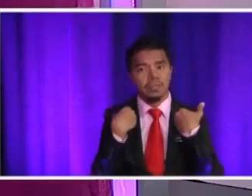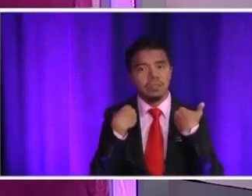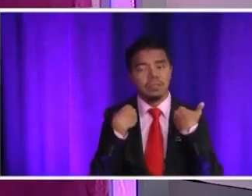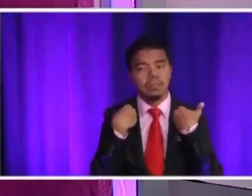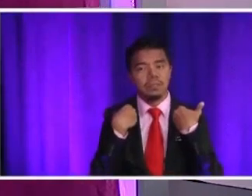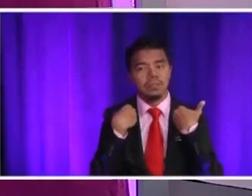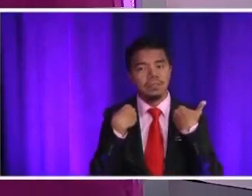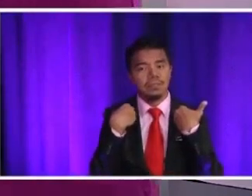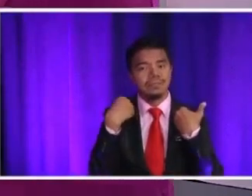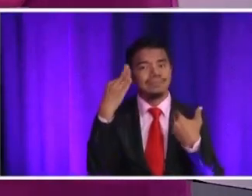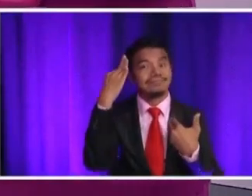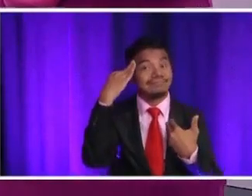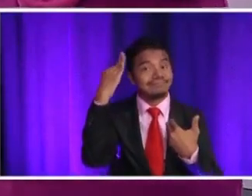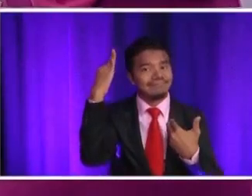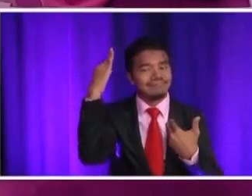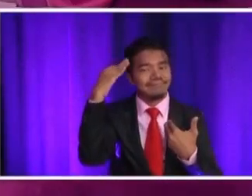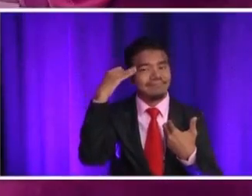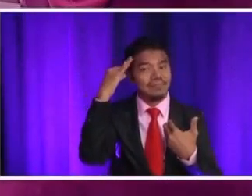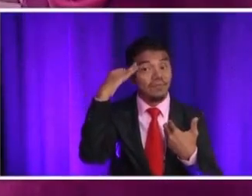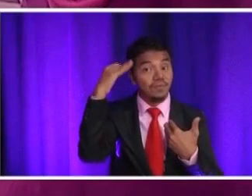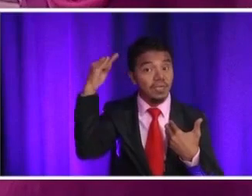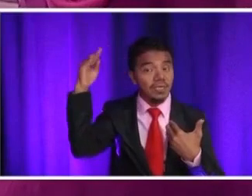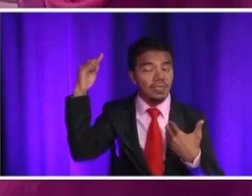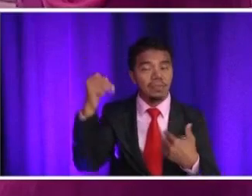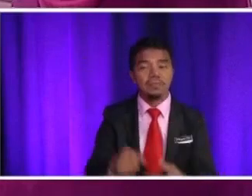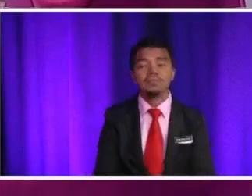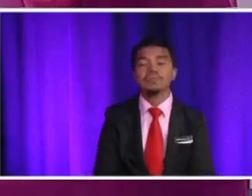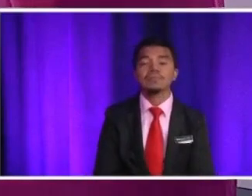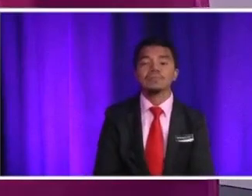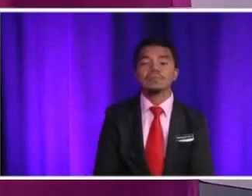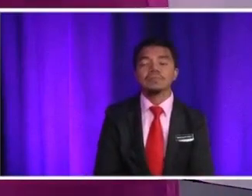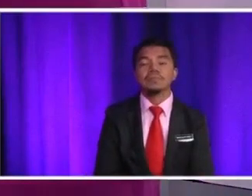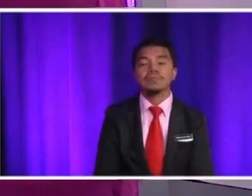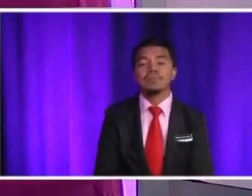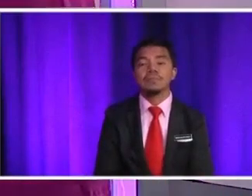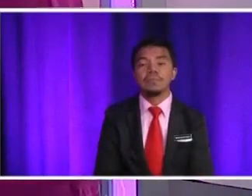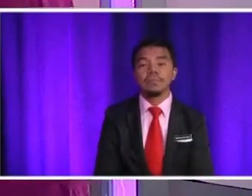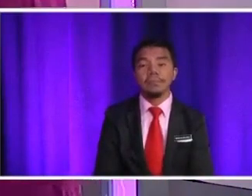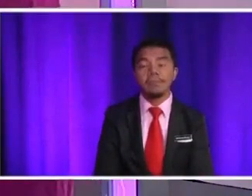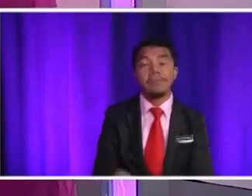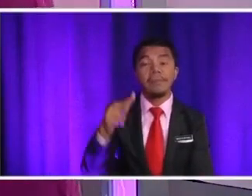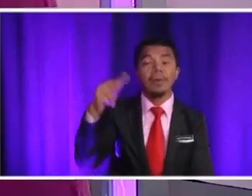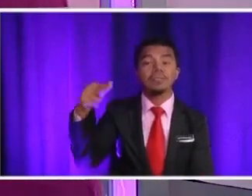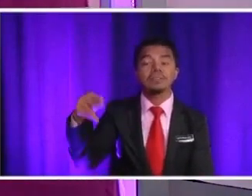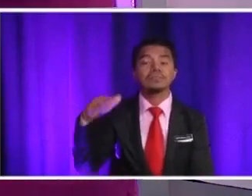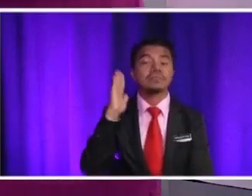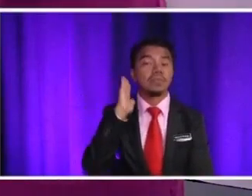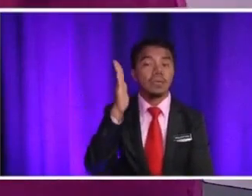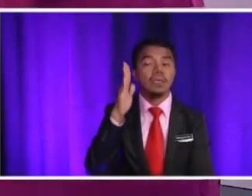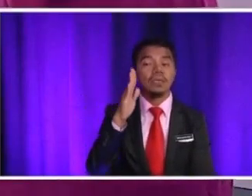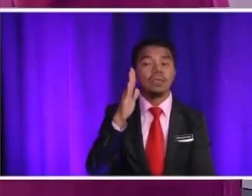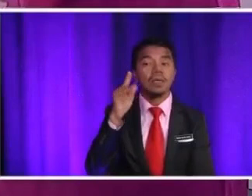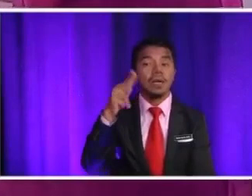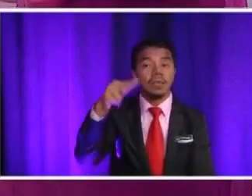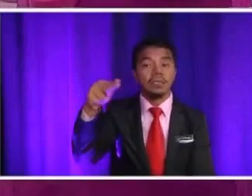kena berfikir. Jadi jawapannya harga kek akan mahal kerana